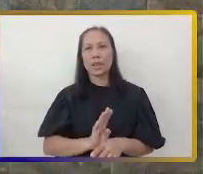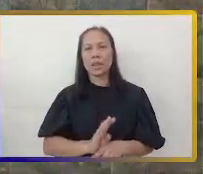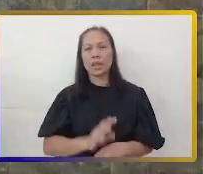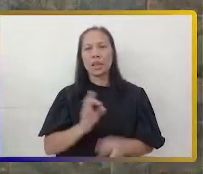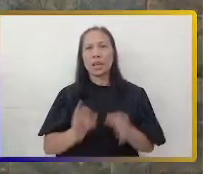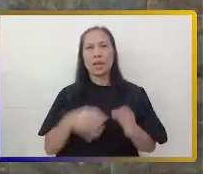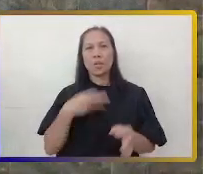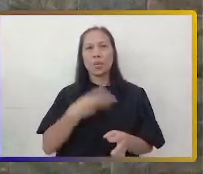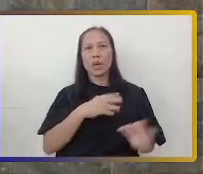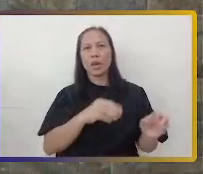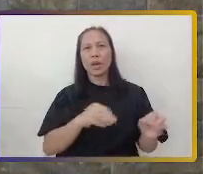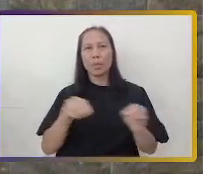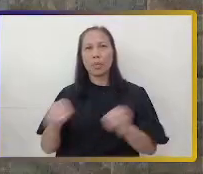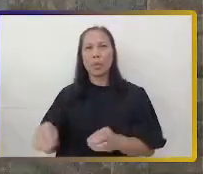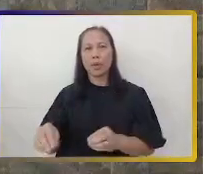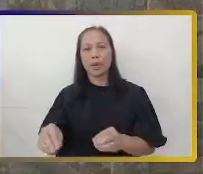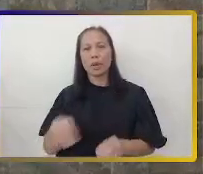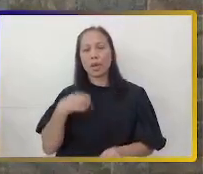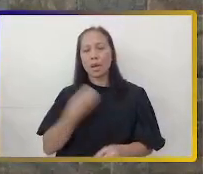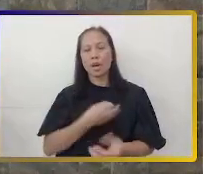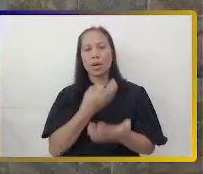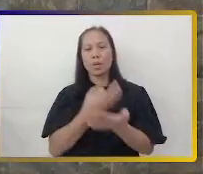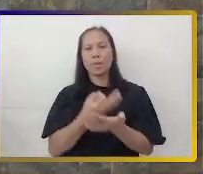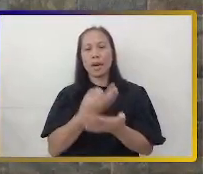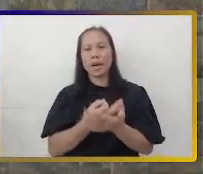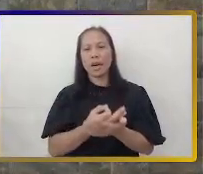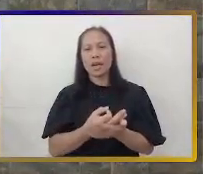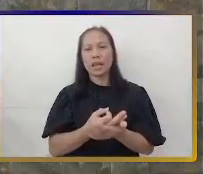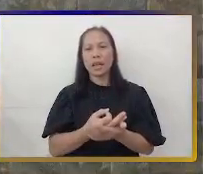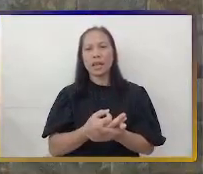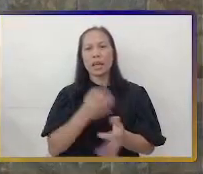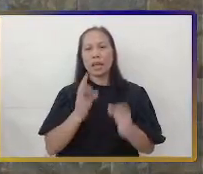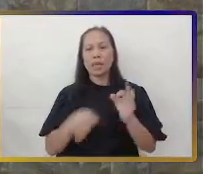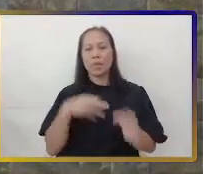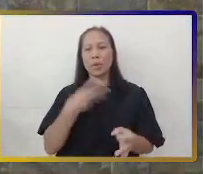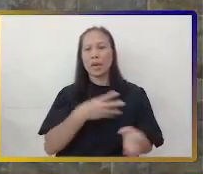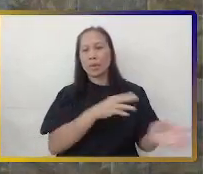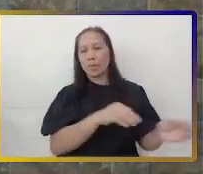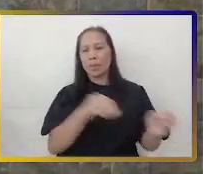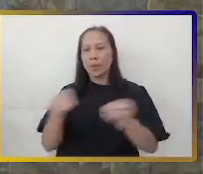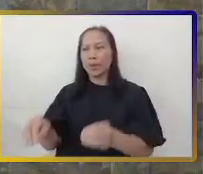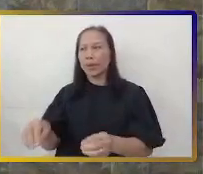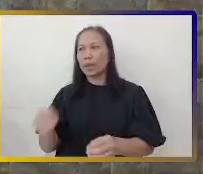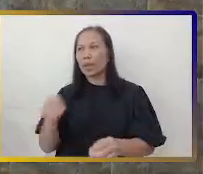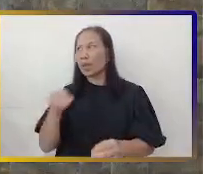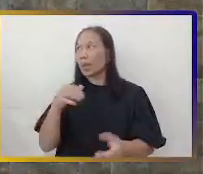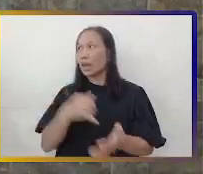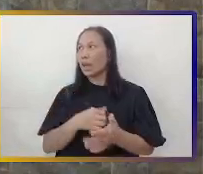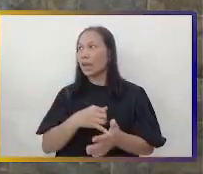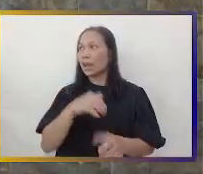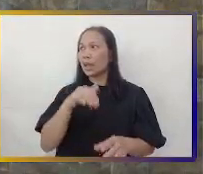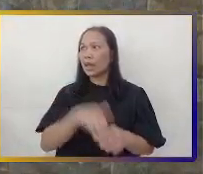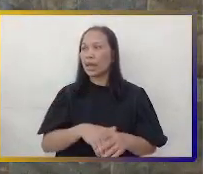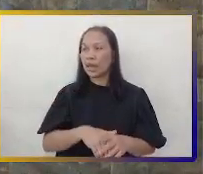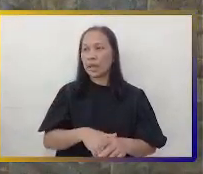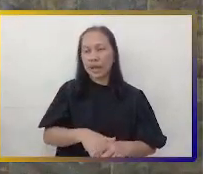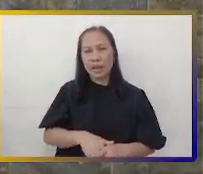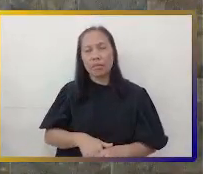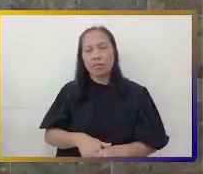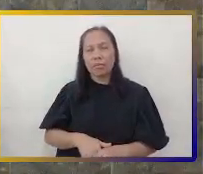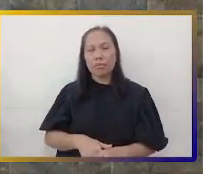God's plan by bringing it into the storehouse of God it now becomes What God's